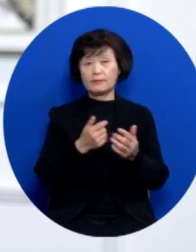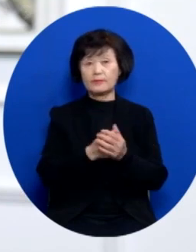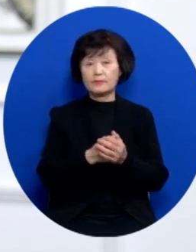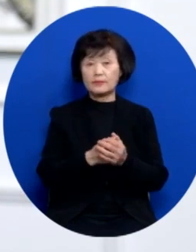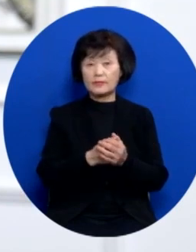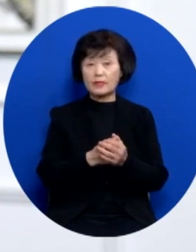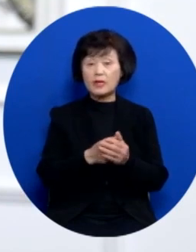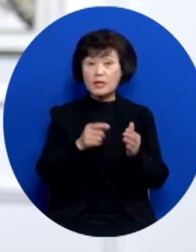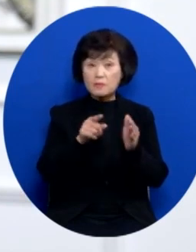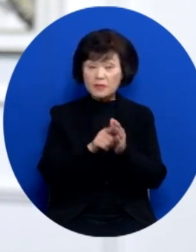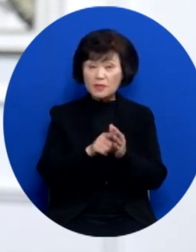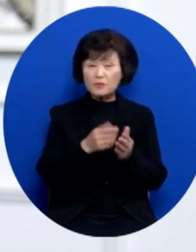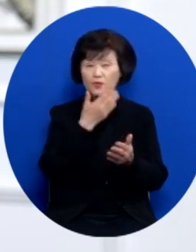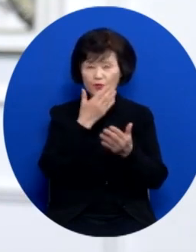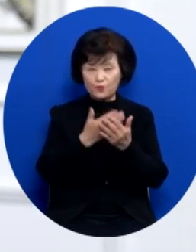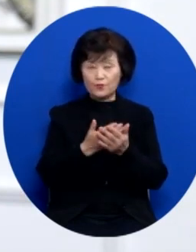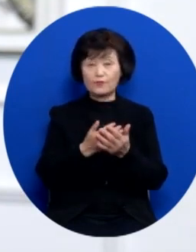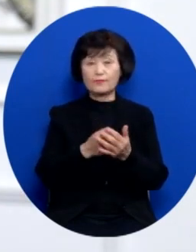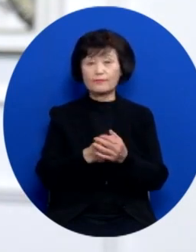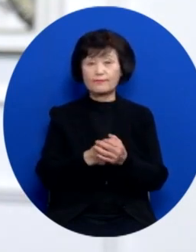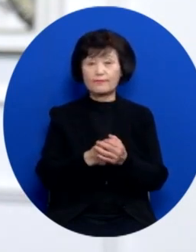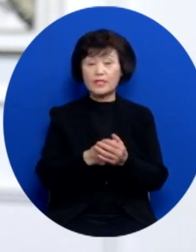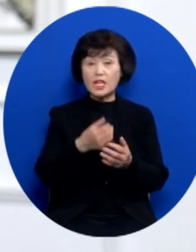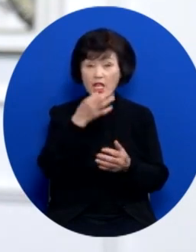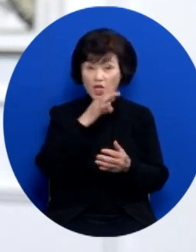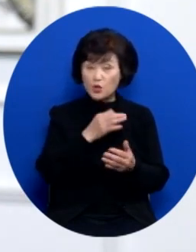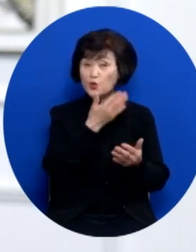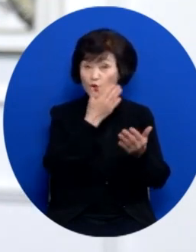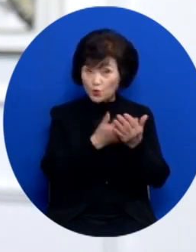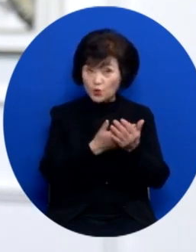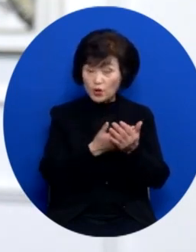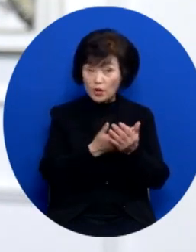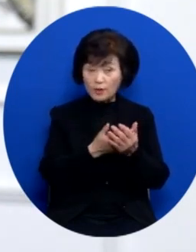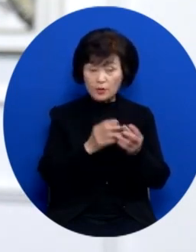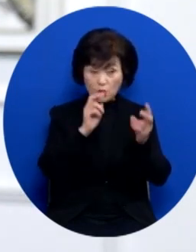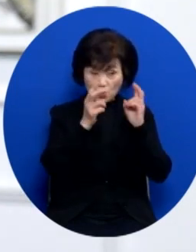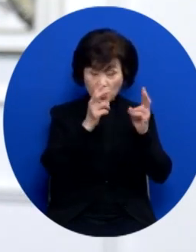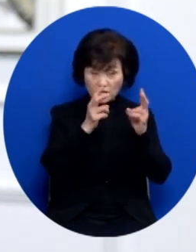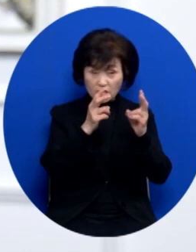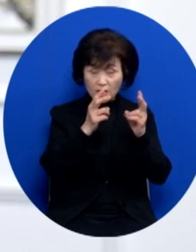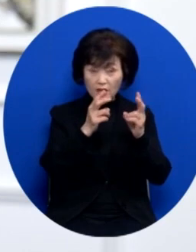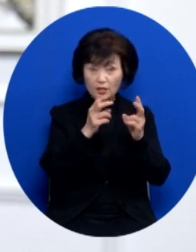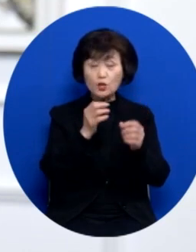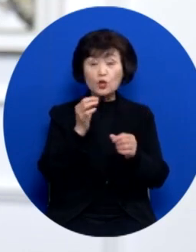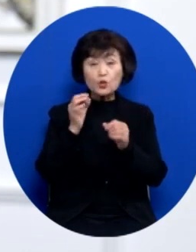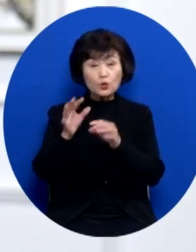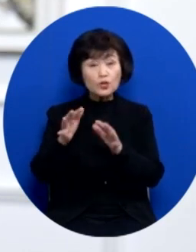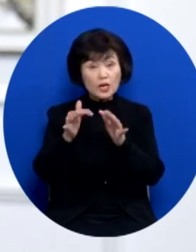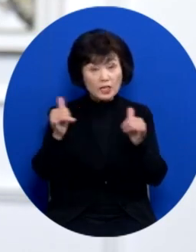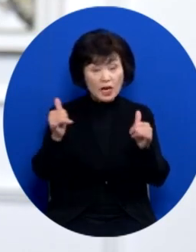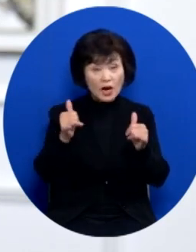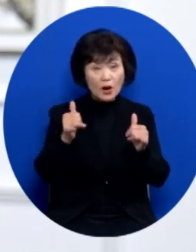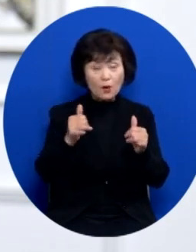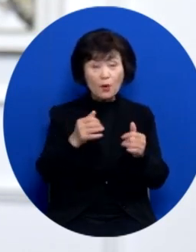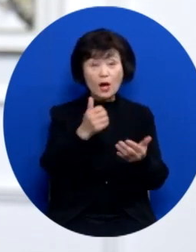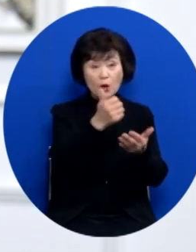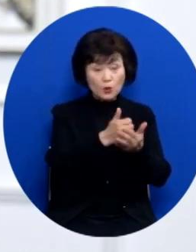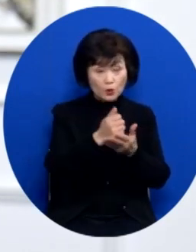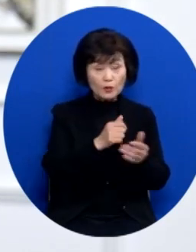매우 중요하다고 생각합니다. 기업은 투자자와 고객의 신뢰를 얻어야 하기에 그들의